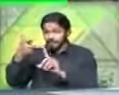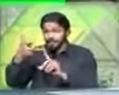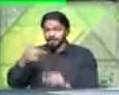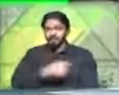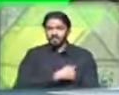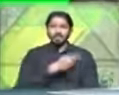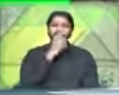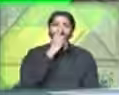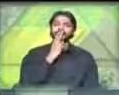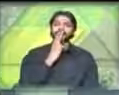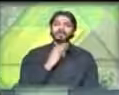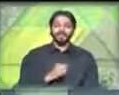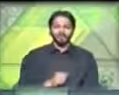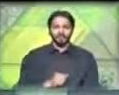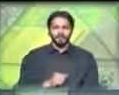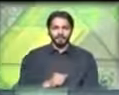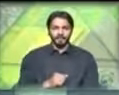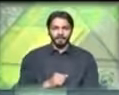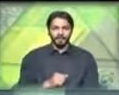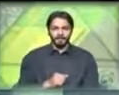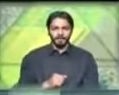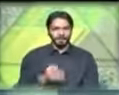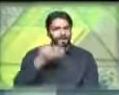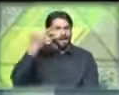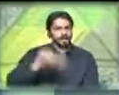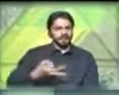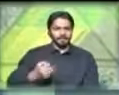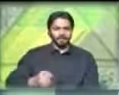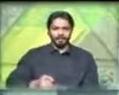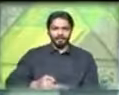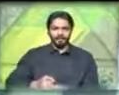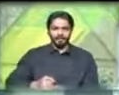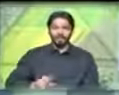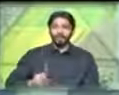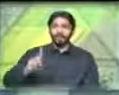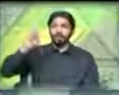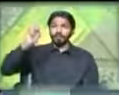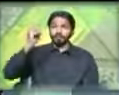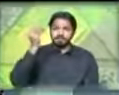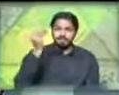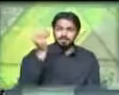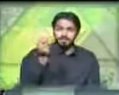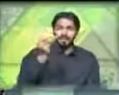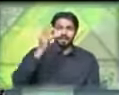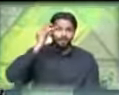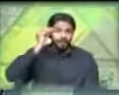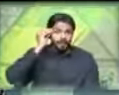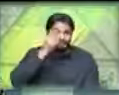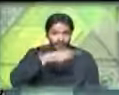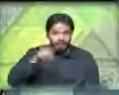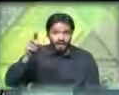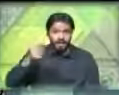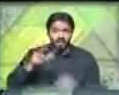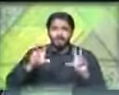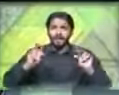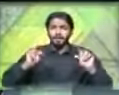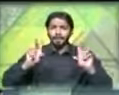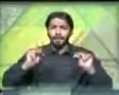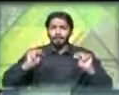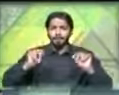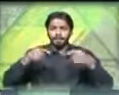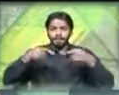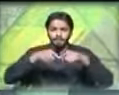والنية. الفهم والنية، إن ربنا يرزقك الفهم الصحيح الموافق